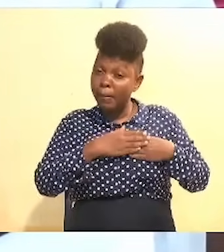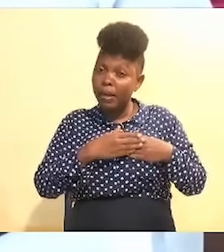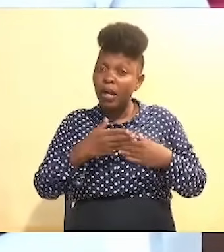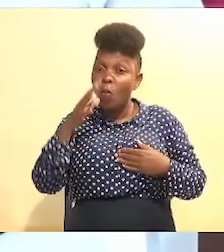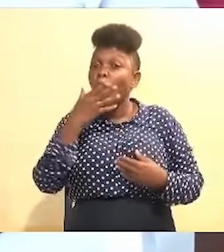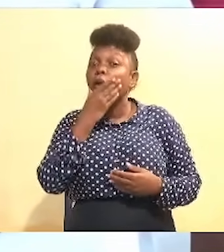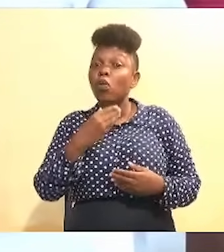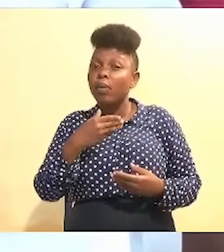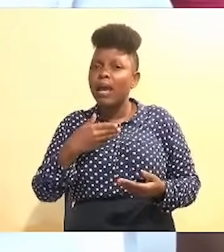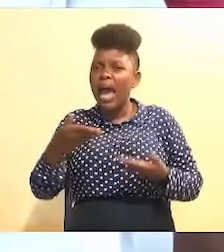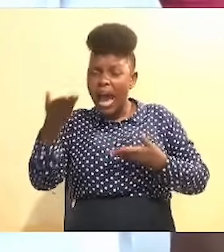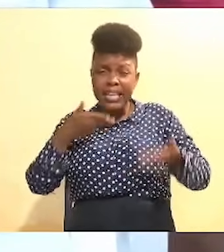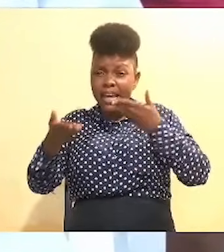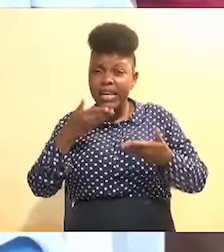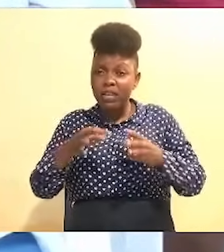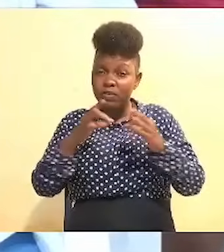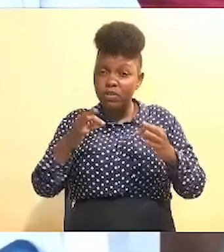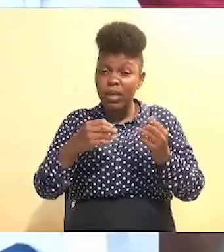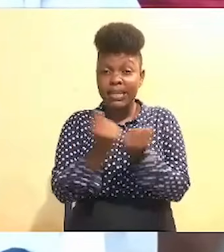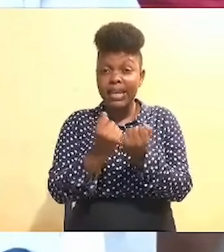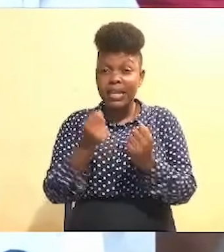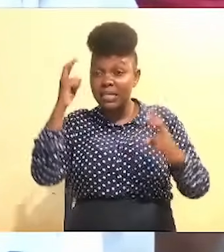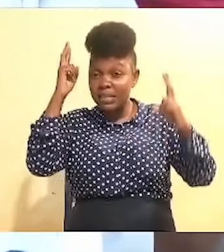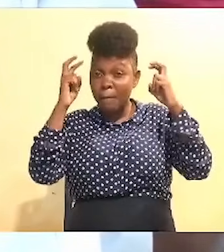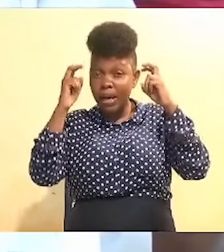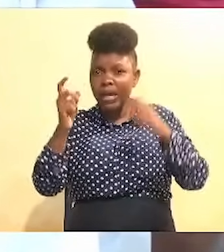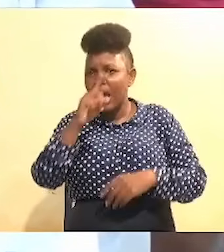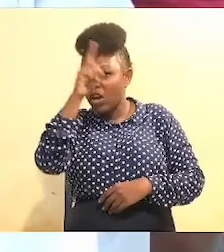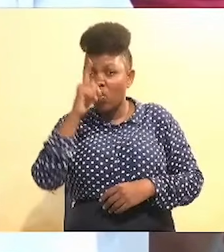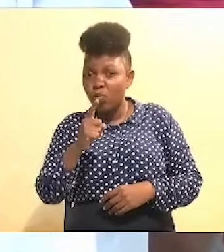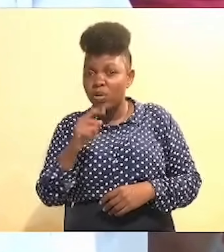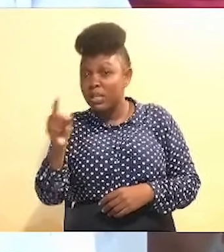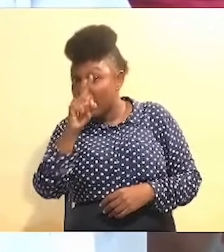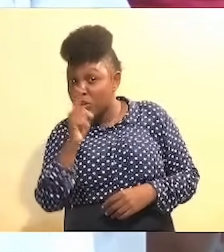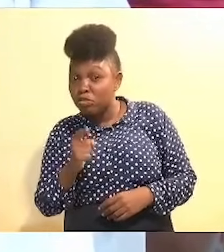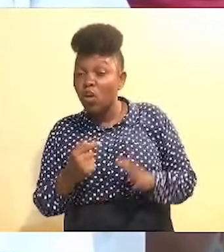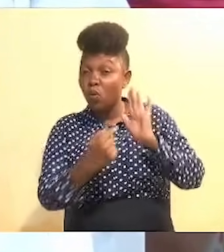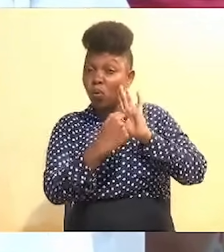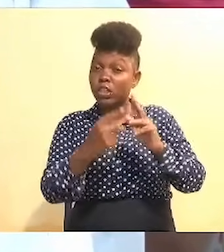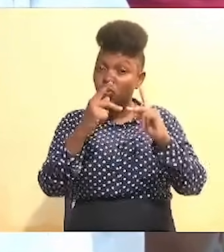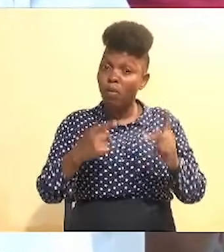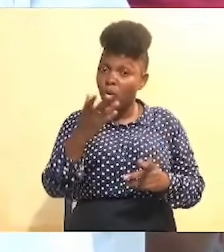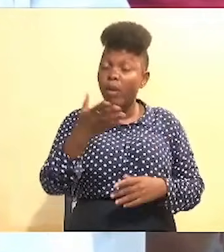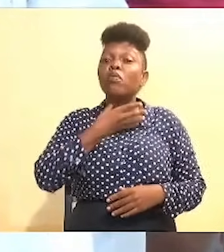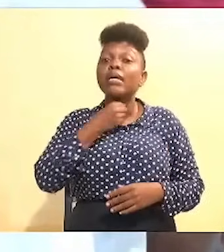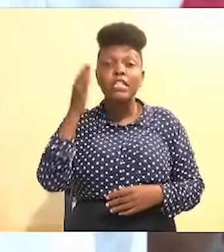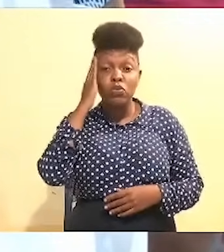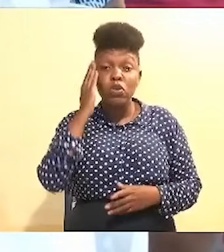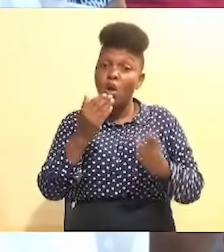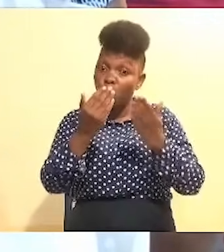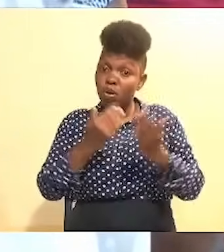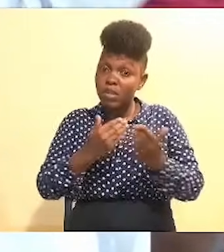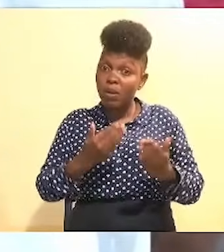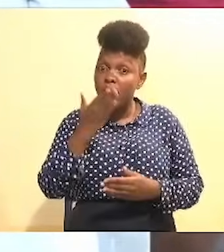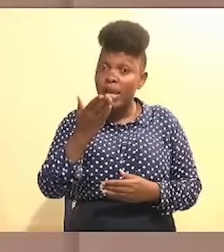vizuri, tengeneza mada yenye mazingira ya kumuuliza maswali, kumuonyesha kwamba unahitaji kujua. Kwa sababu yeye ni